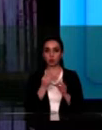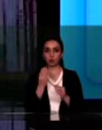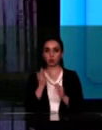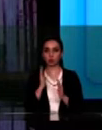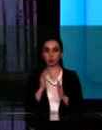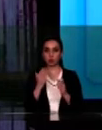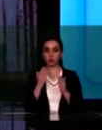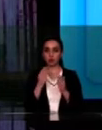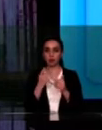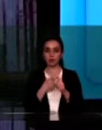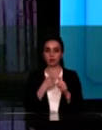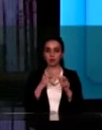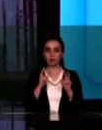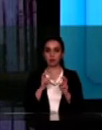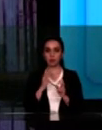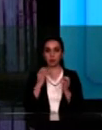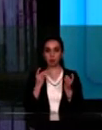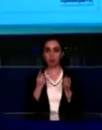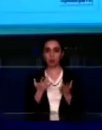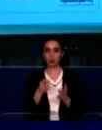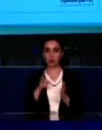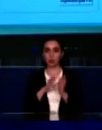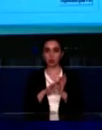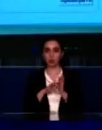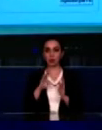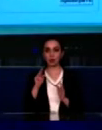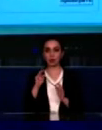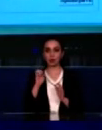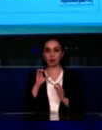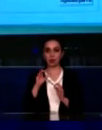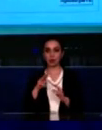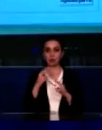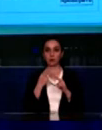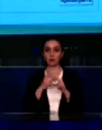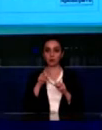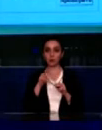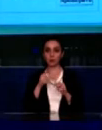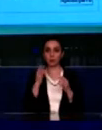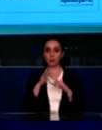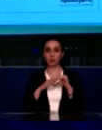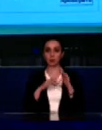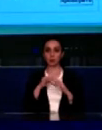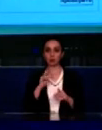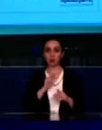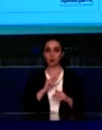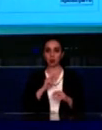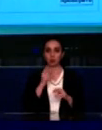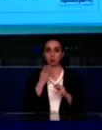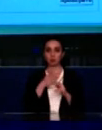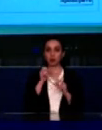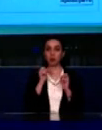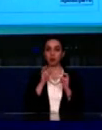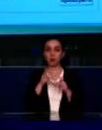называться «Простой тест». На прошлом уроке мы с вами выполняли эту практическую работу. Я показывала вам, как все это